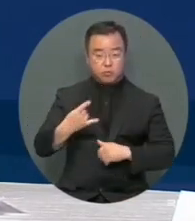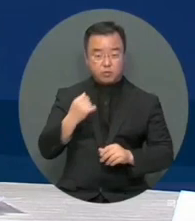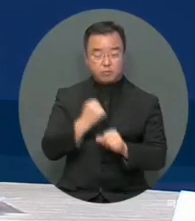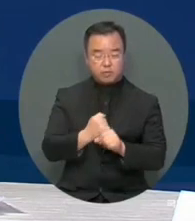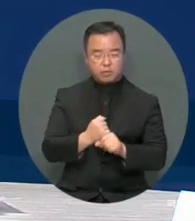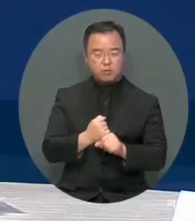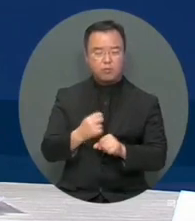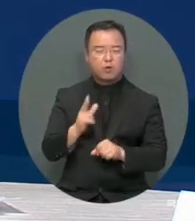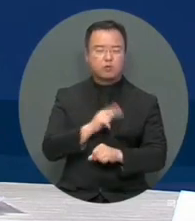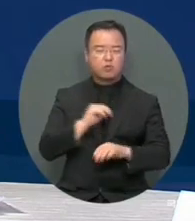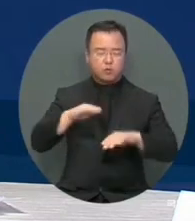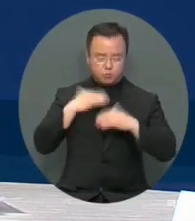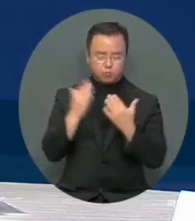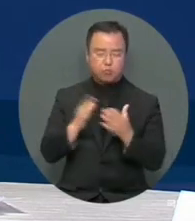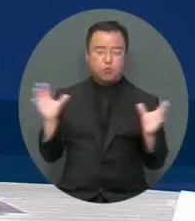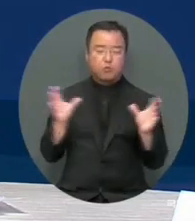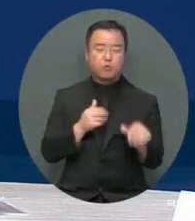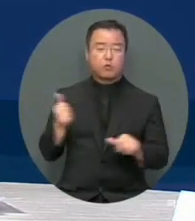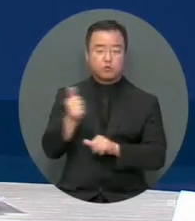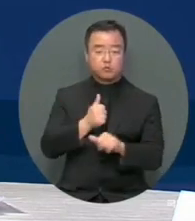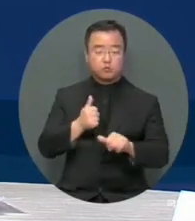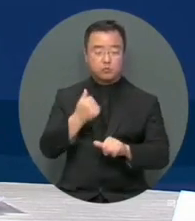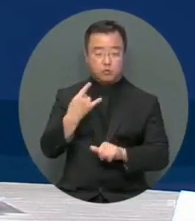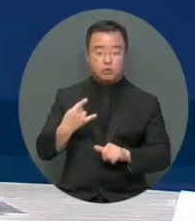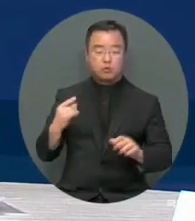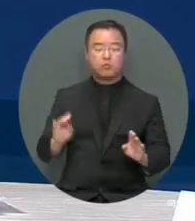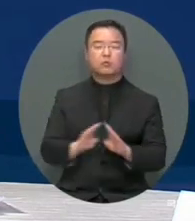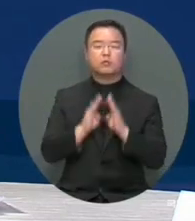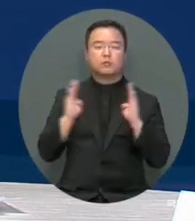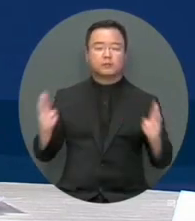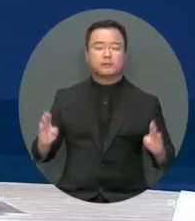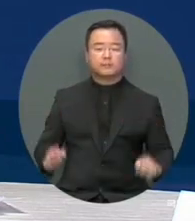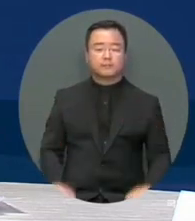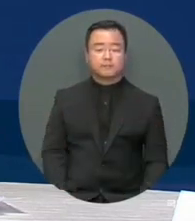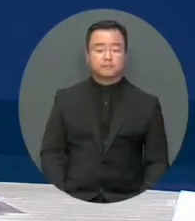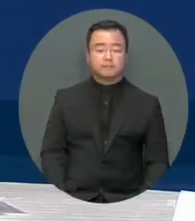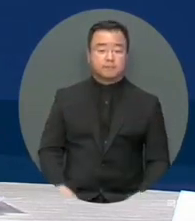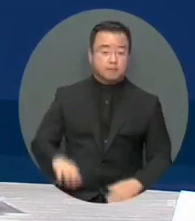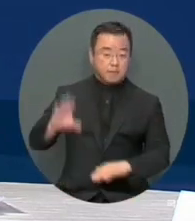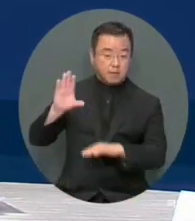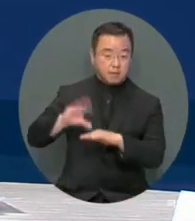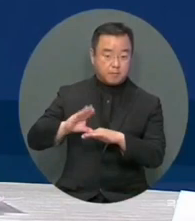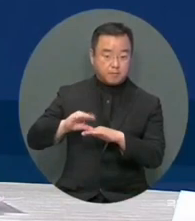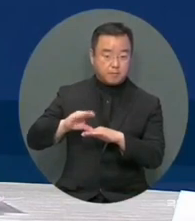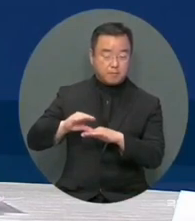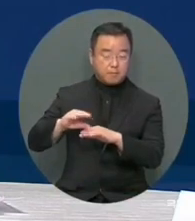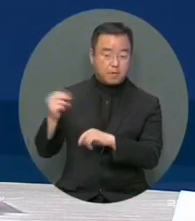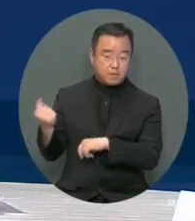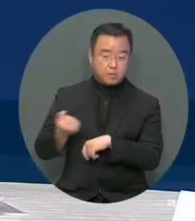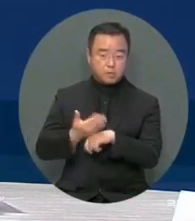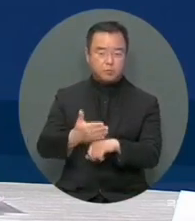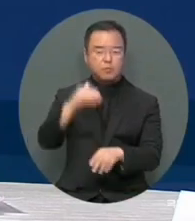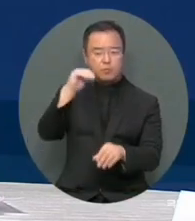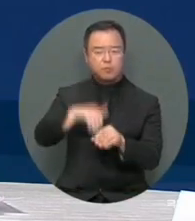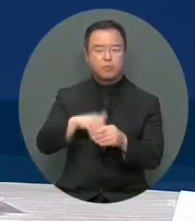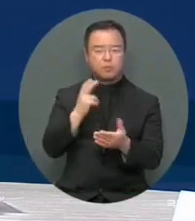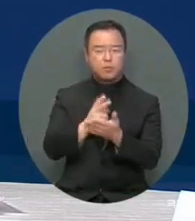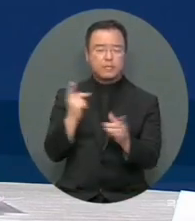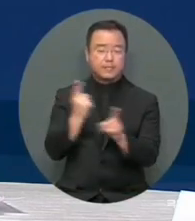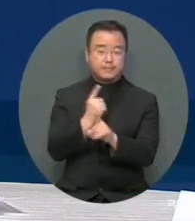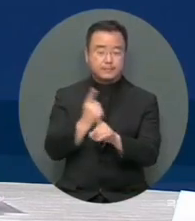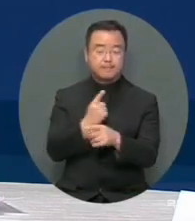국회의원 전원이 참여하는 전원위원회도 열었습니다. 방송 생중계로 선거제 개편을 위한